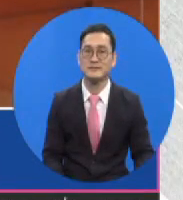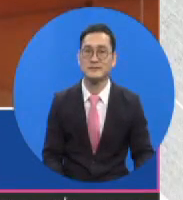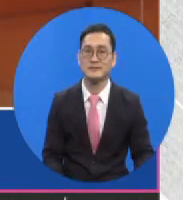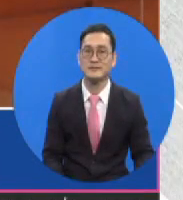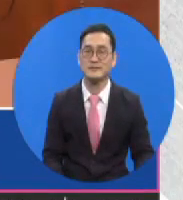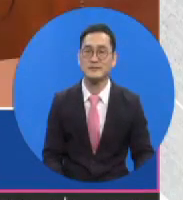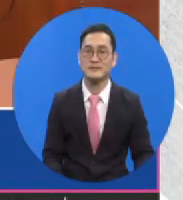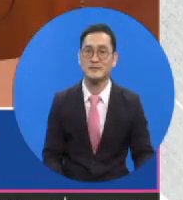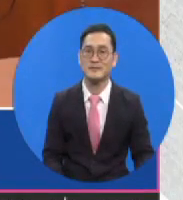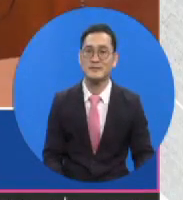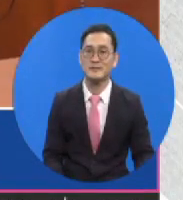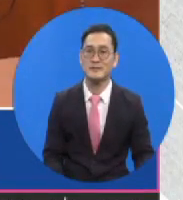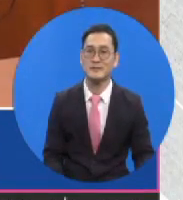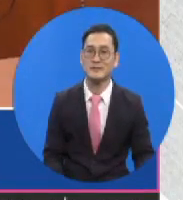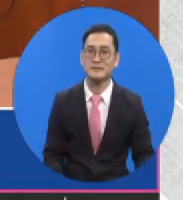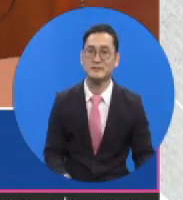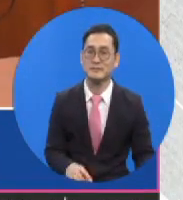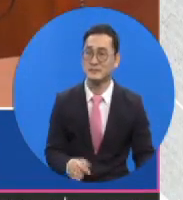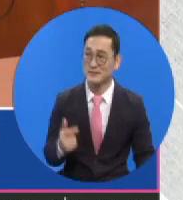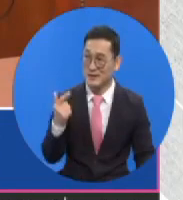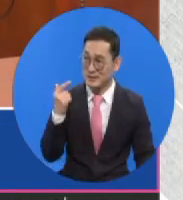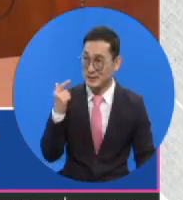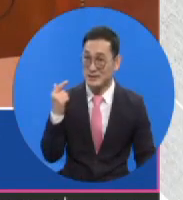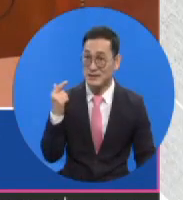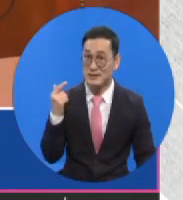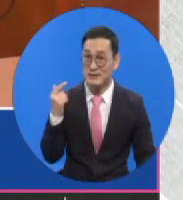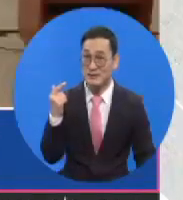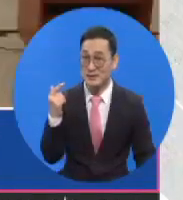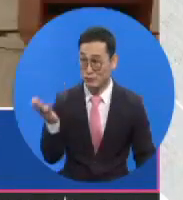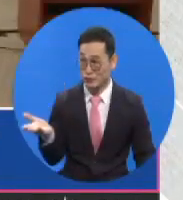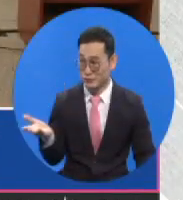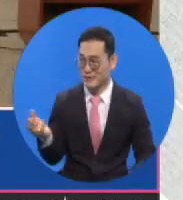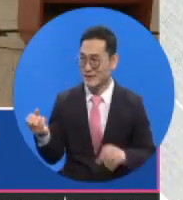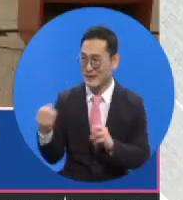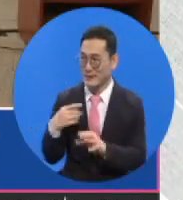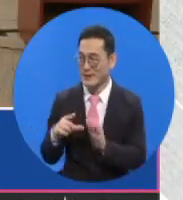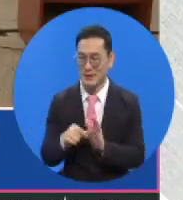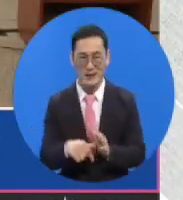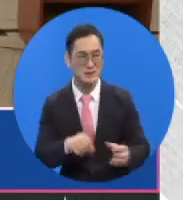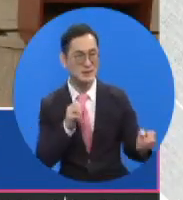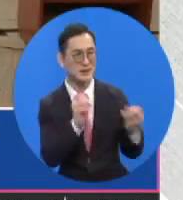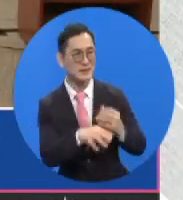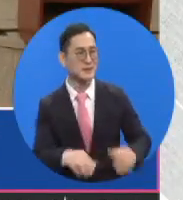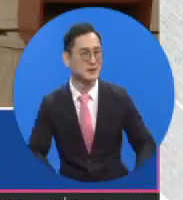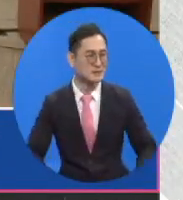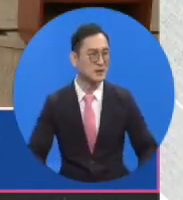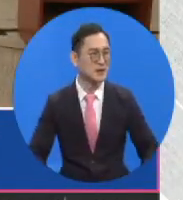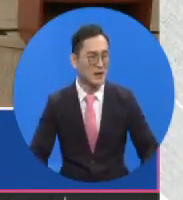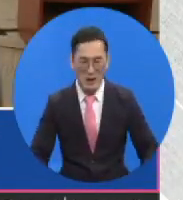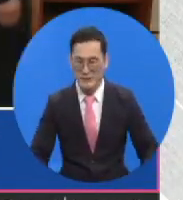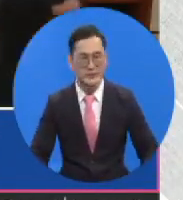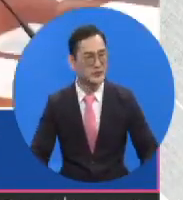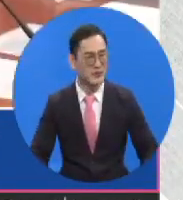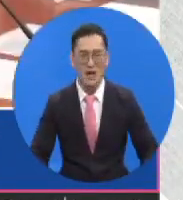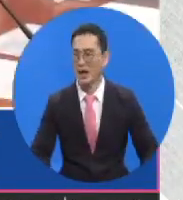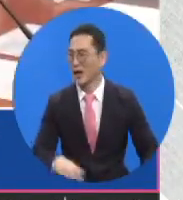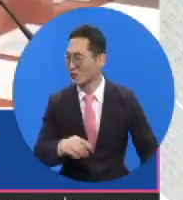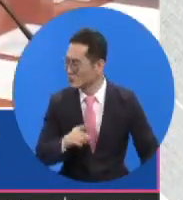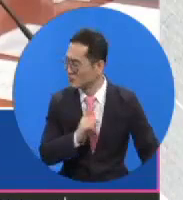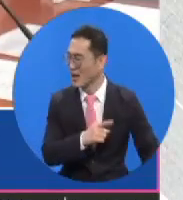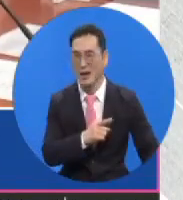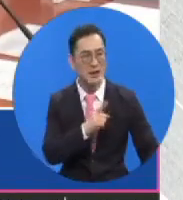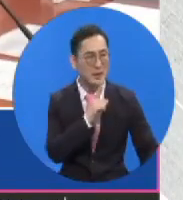이제 본인이 질문을 해도 약간 취임새가 있었죠. 윤석열 총장이 약간 뭐 이렇게 하참 뭐 이런 식의 계속 그런 얘기를 넣다